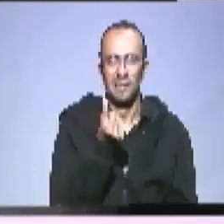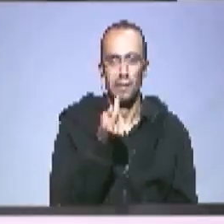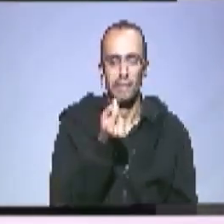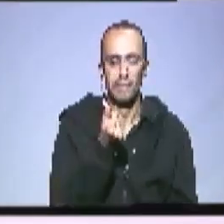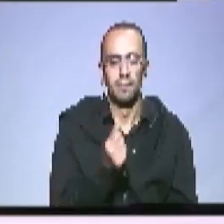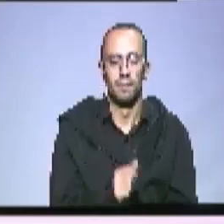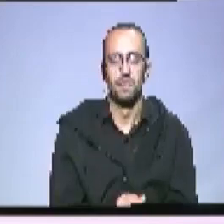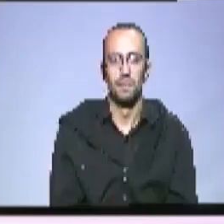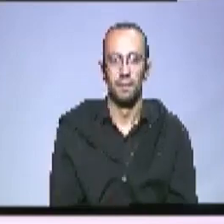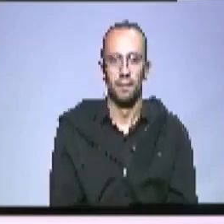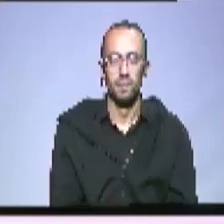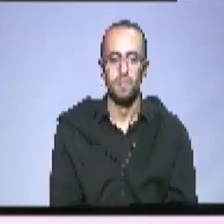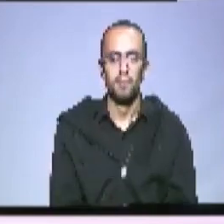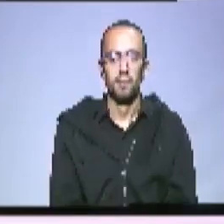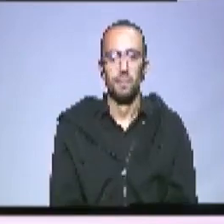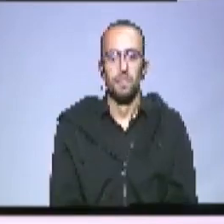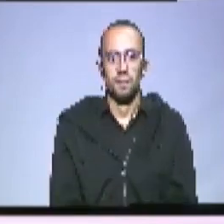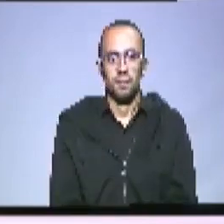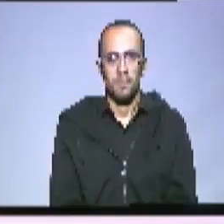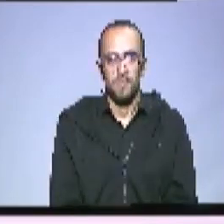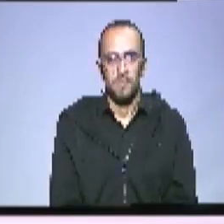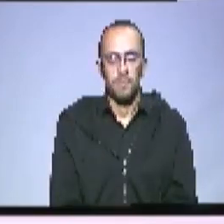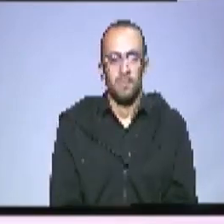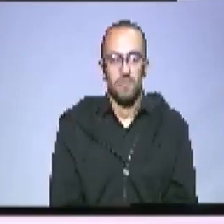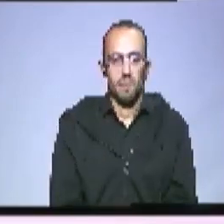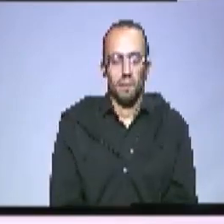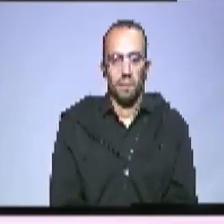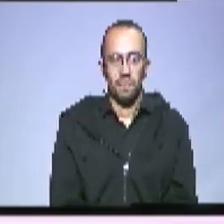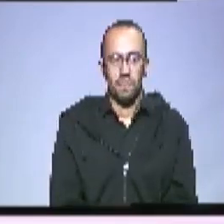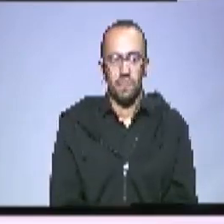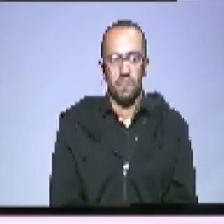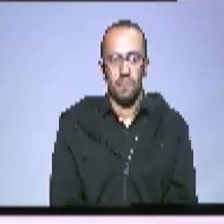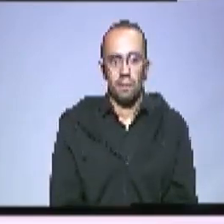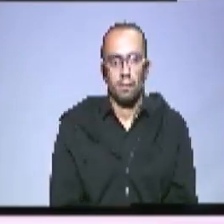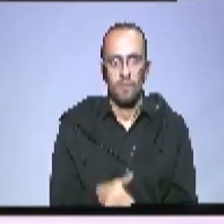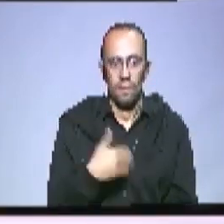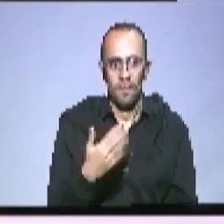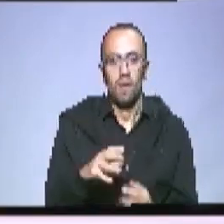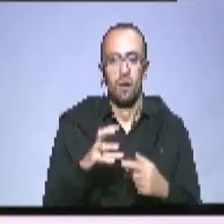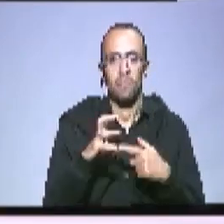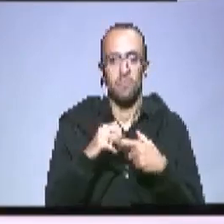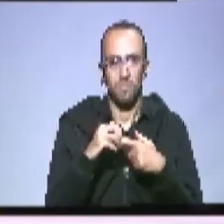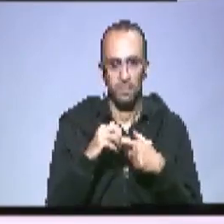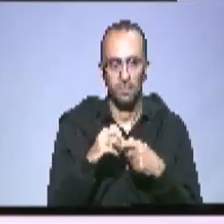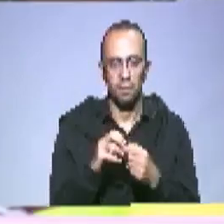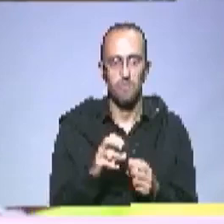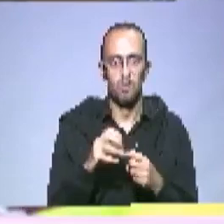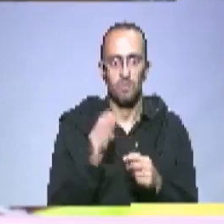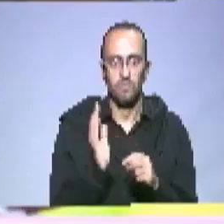معانا ونشوف هنعمل فيها ايه. ناخد معانا المشروم بتاعنا.